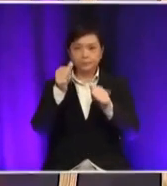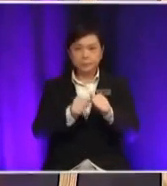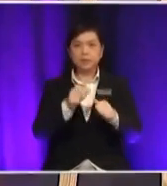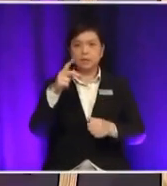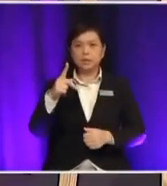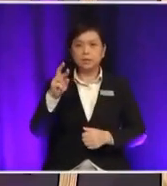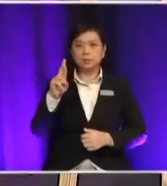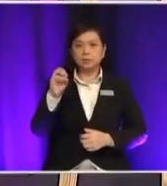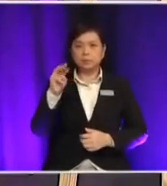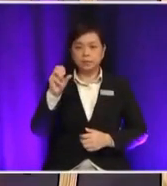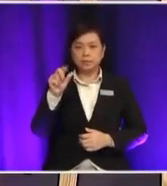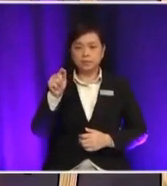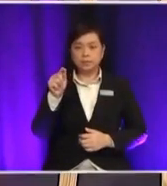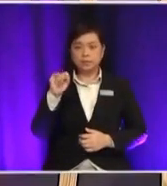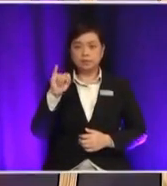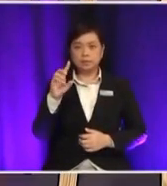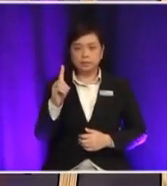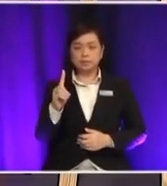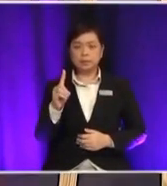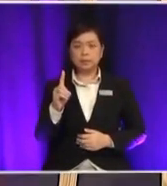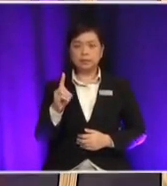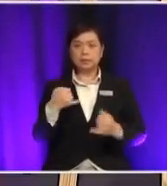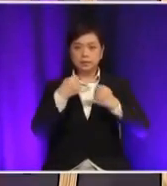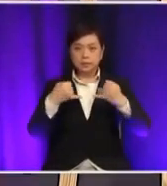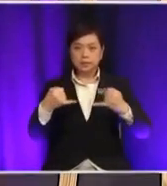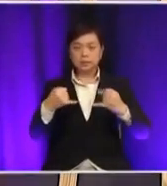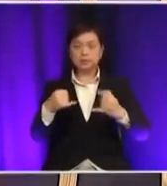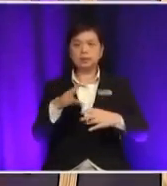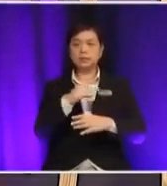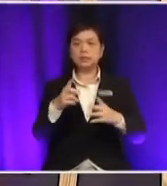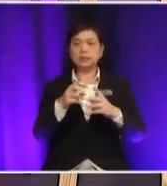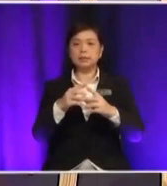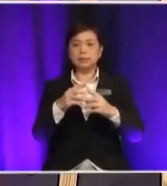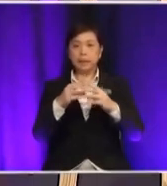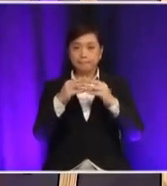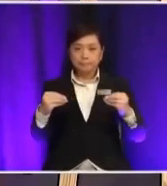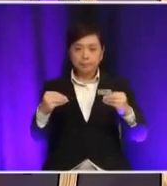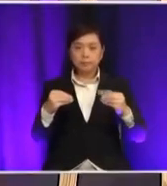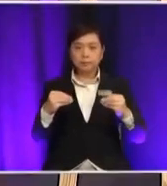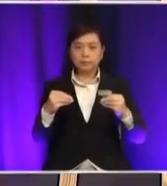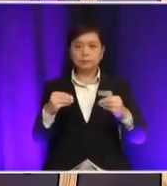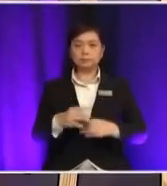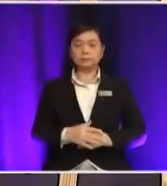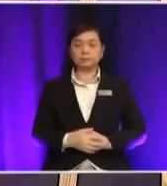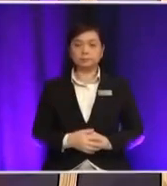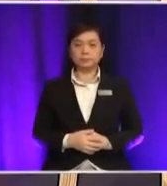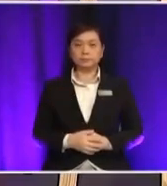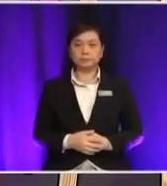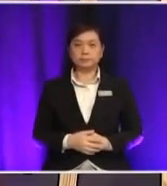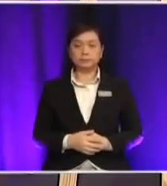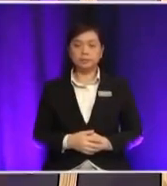gantian gelondong and metafasa 2 tamat apabila Zentrum mulai berpisah oke satu lagi yang cegukan